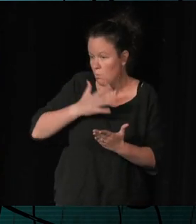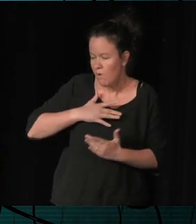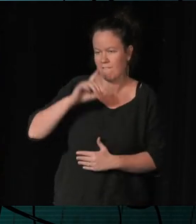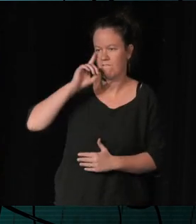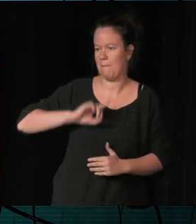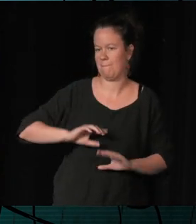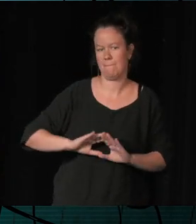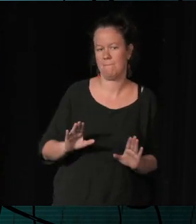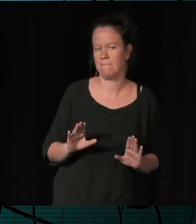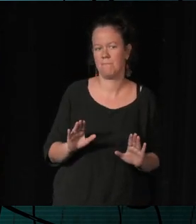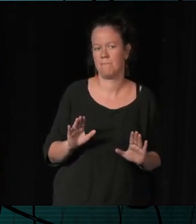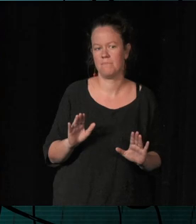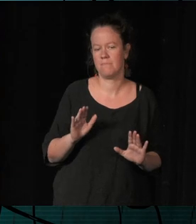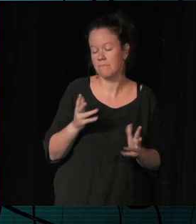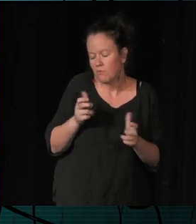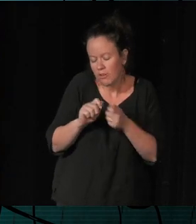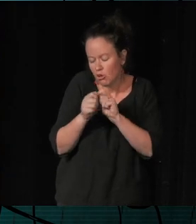et